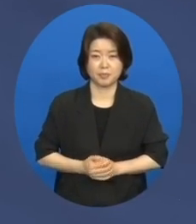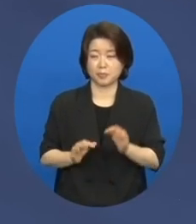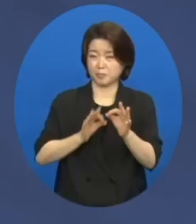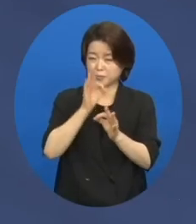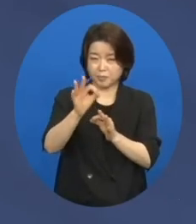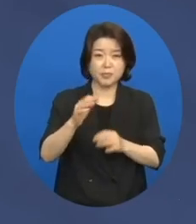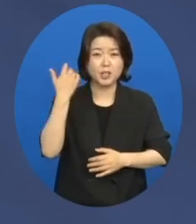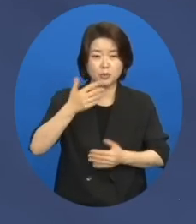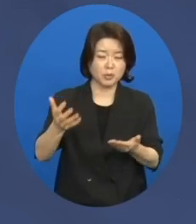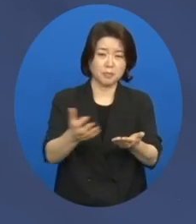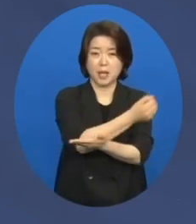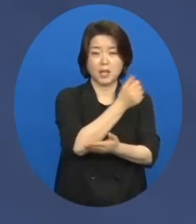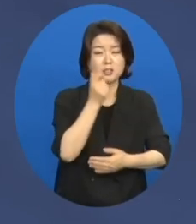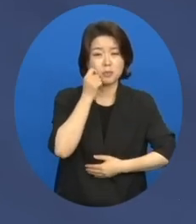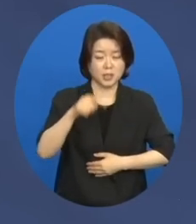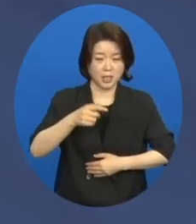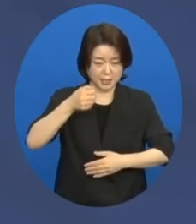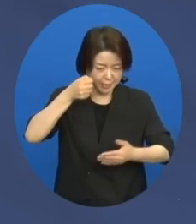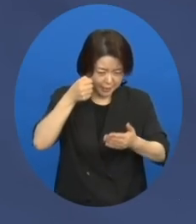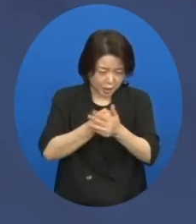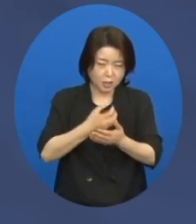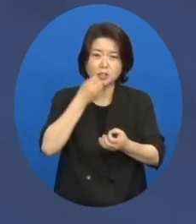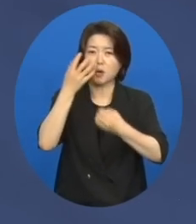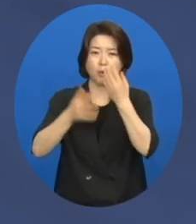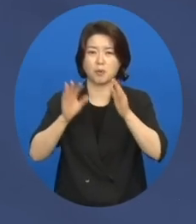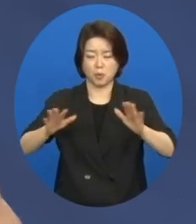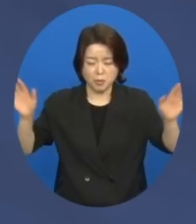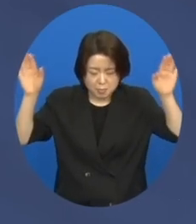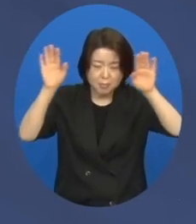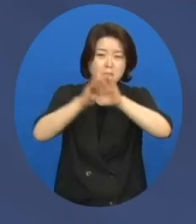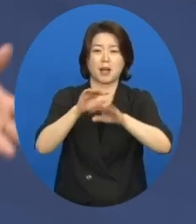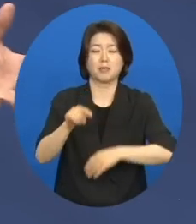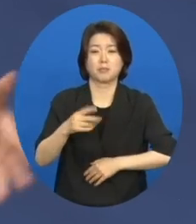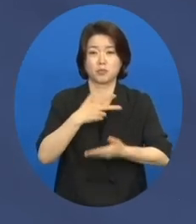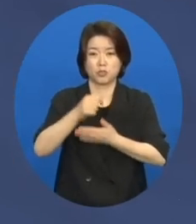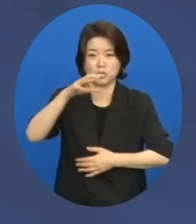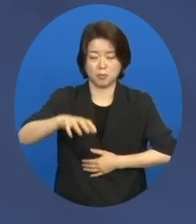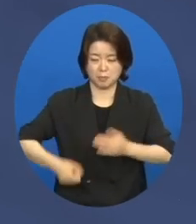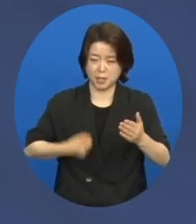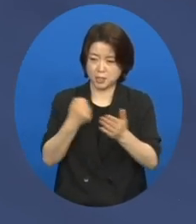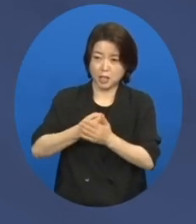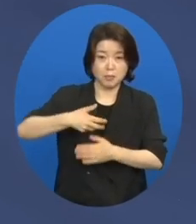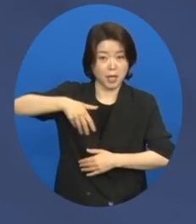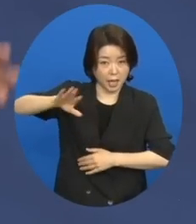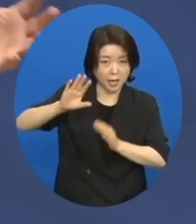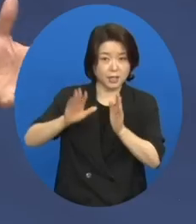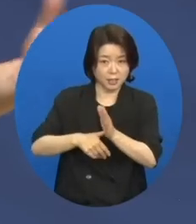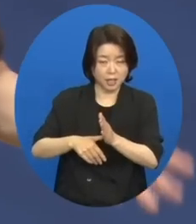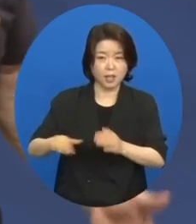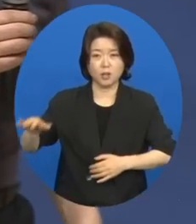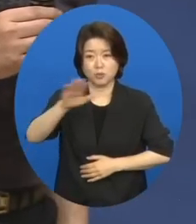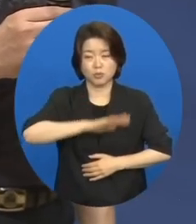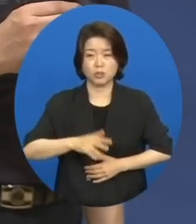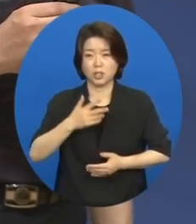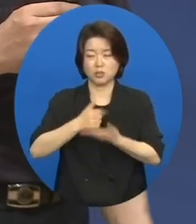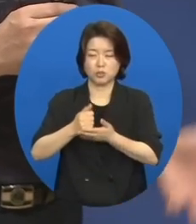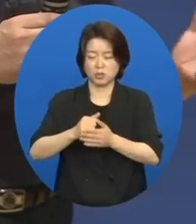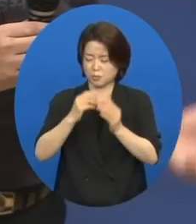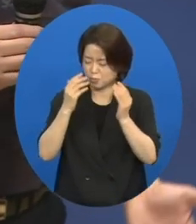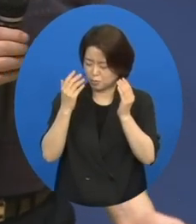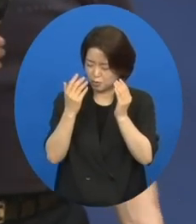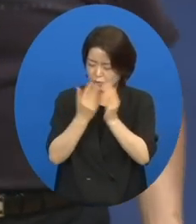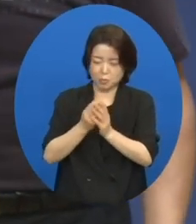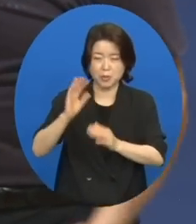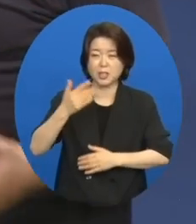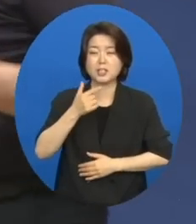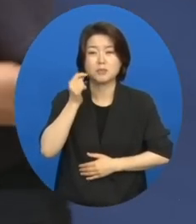영원히 누구도 빼앗아갈 수 없는 이 결단과 고백으로 오늘 이 밤에 주님 앞에 결단하며 나아갈 때 우리가 주님이 전부가 되지 못했던